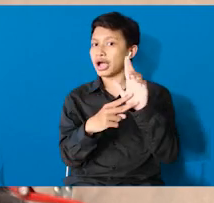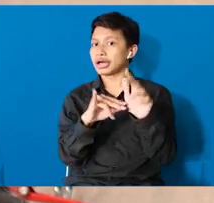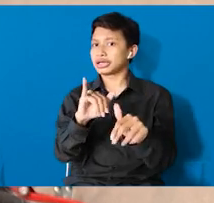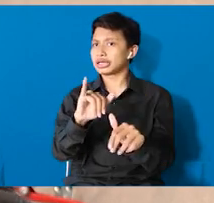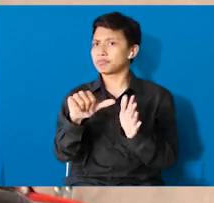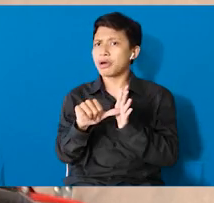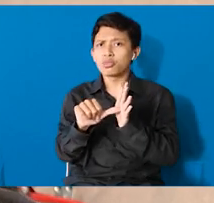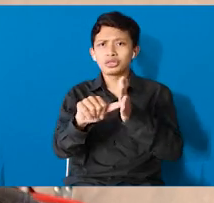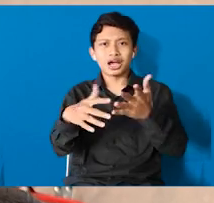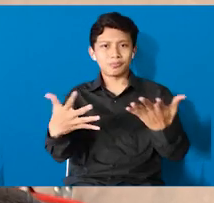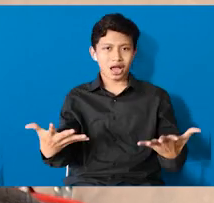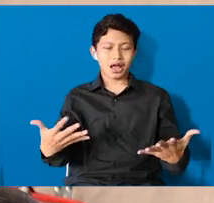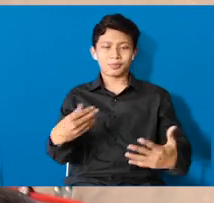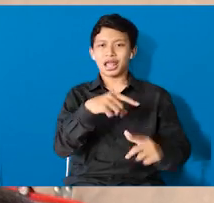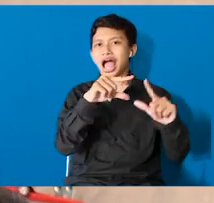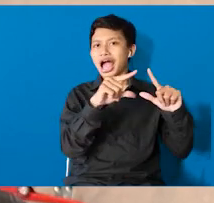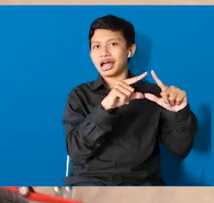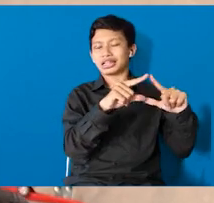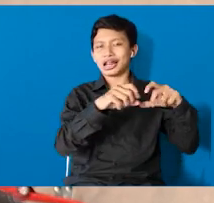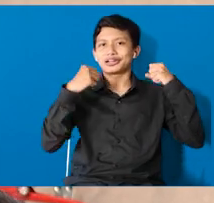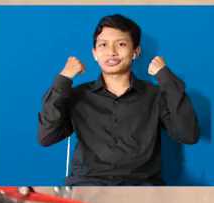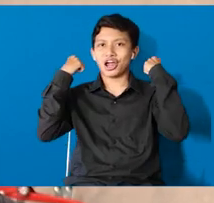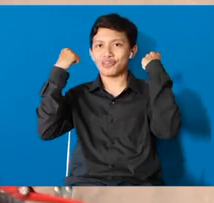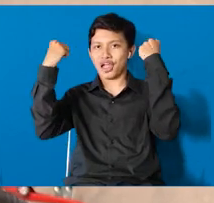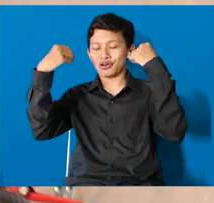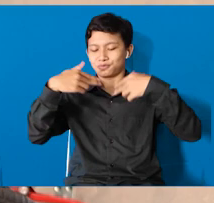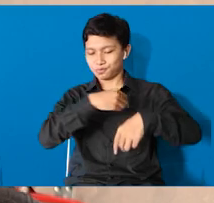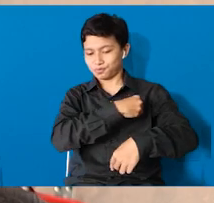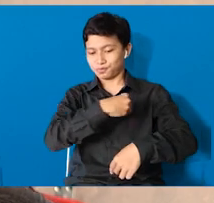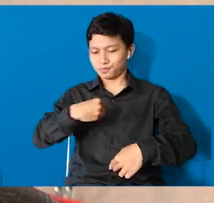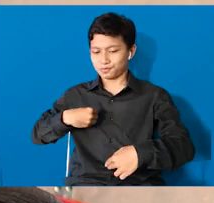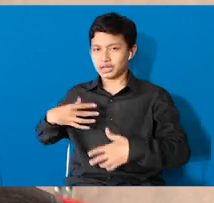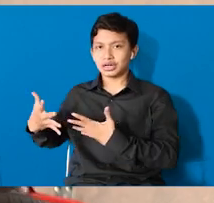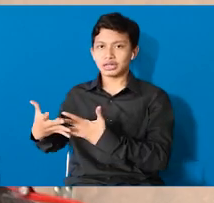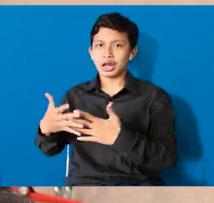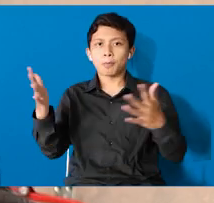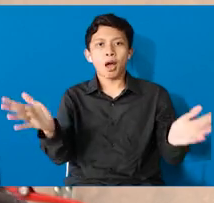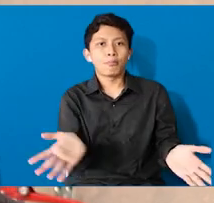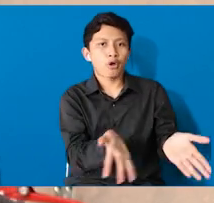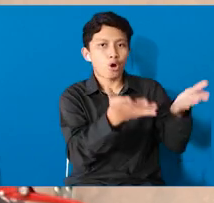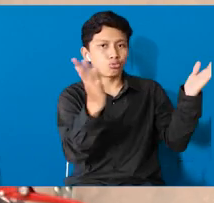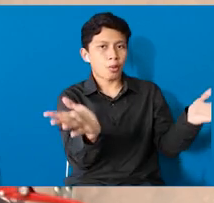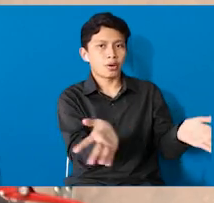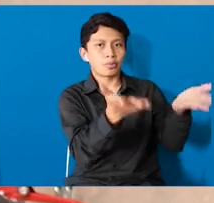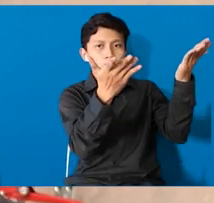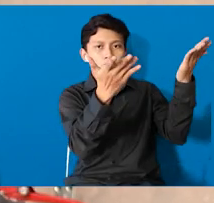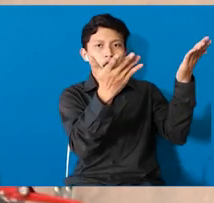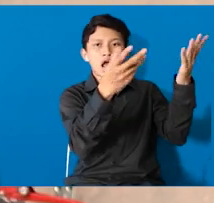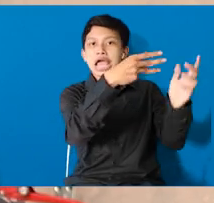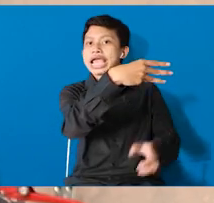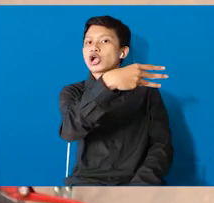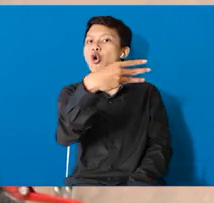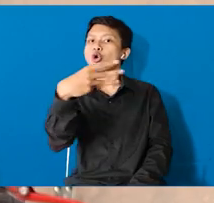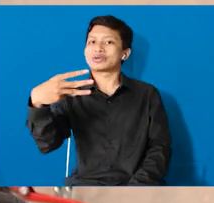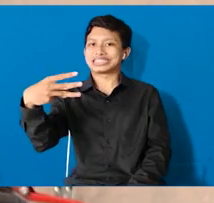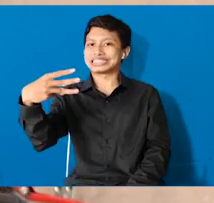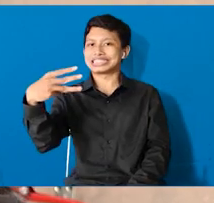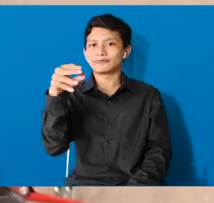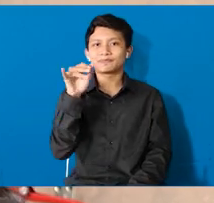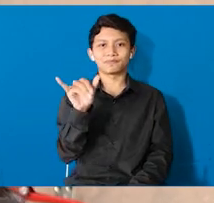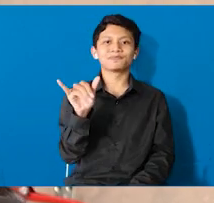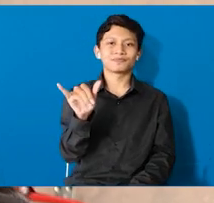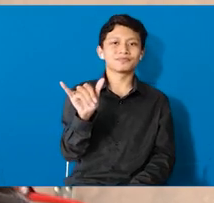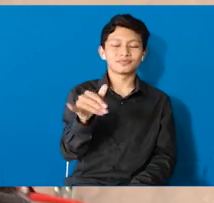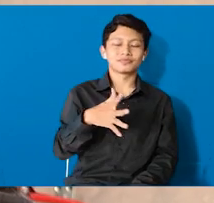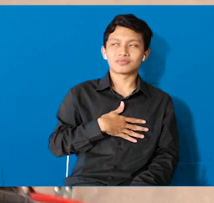kesehatan, kemudian juga pembangunan di ekonomi. Jadi teman-teman yang di KDK Kali Agung